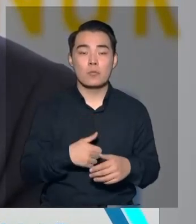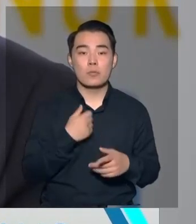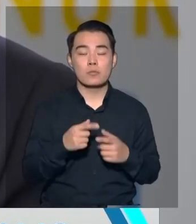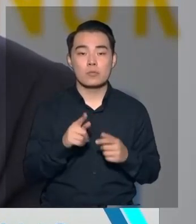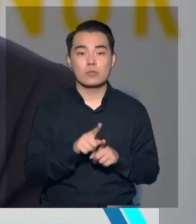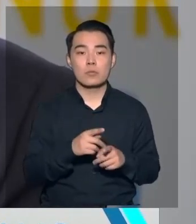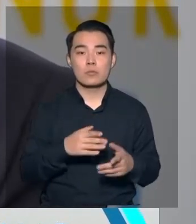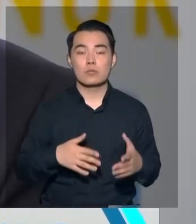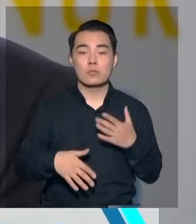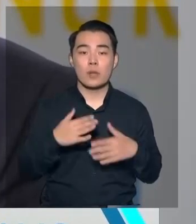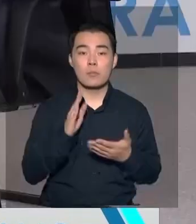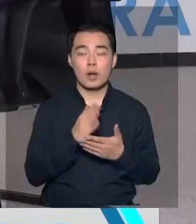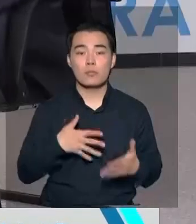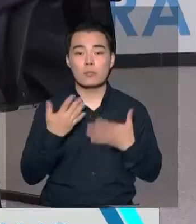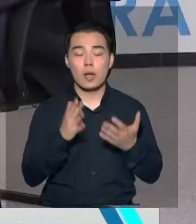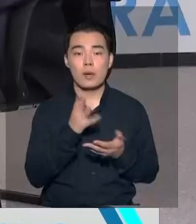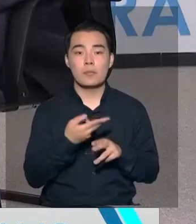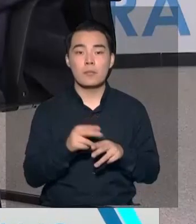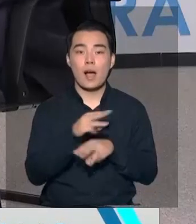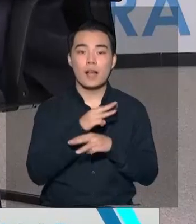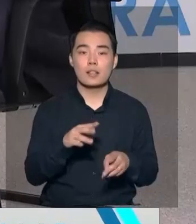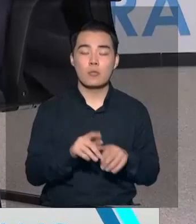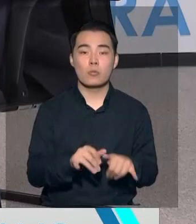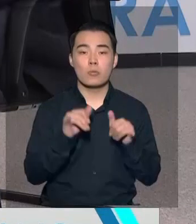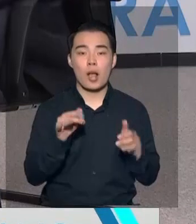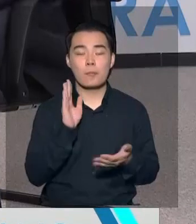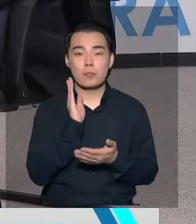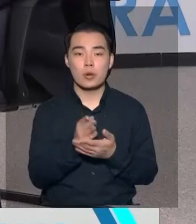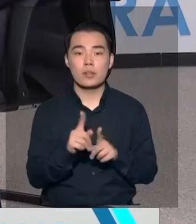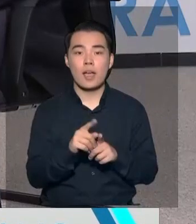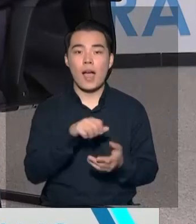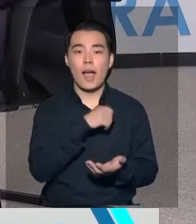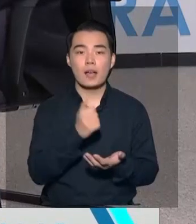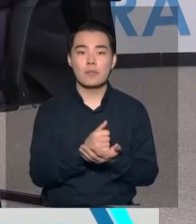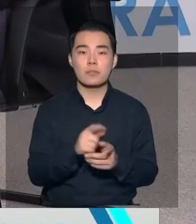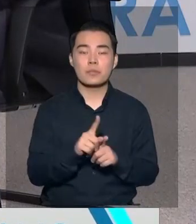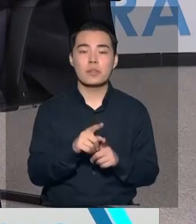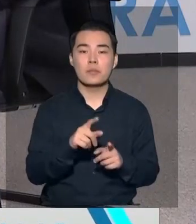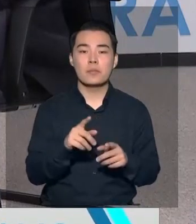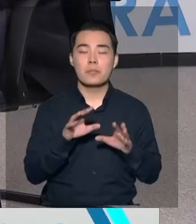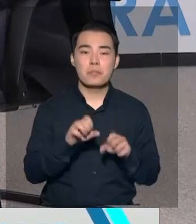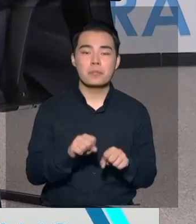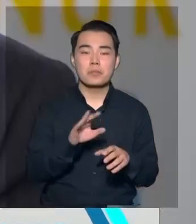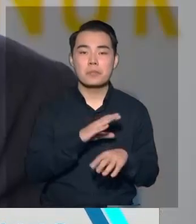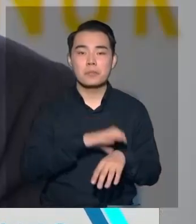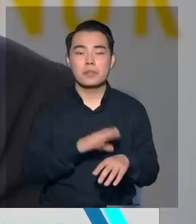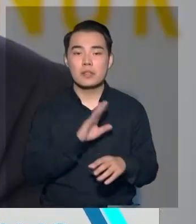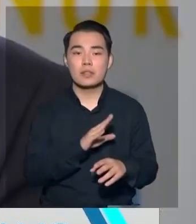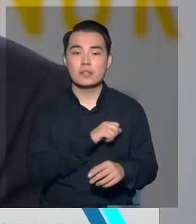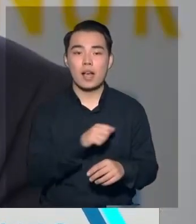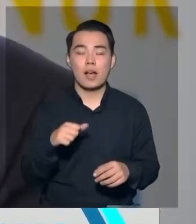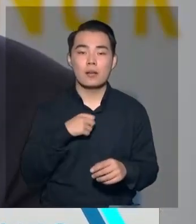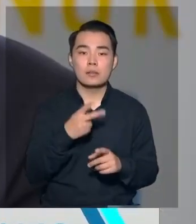береді. Өйткені мәслихаттар тіріледі, олар бұрынғыдай жағы әкім не дейді, ләббайлап отырмайды. Кем